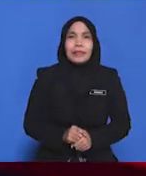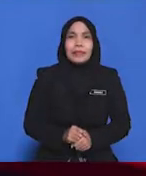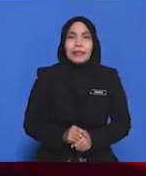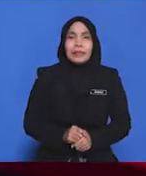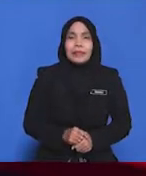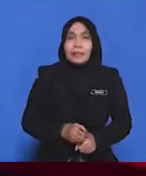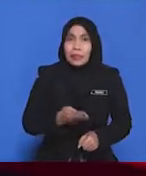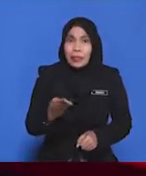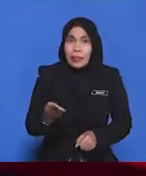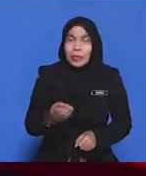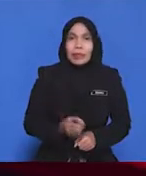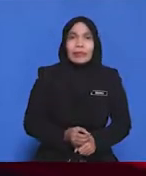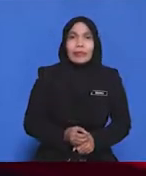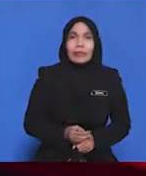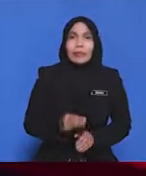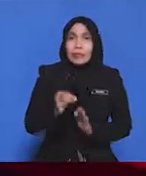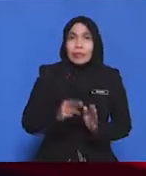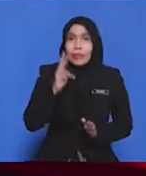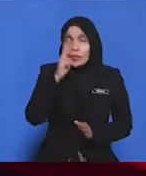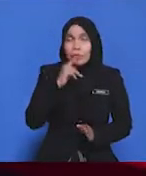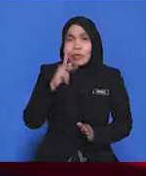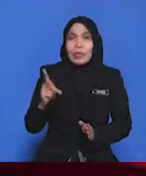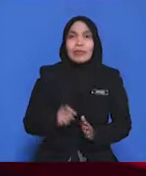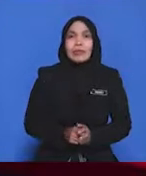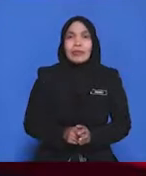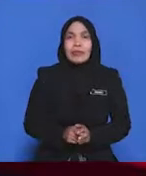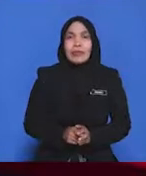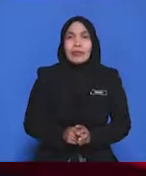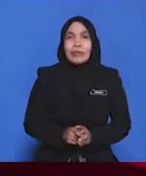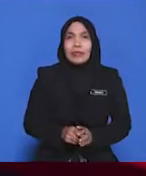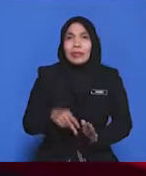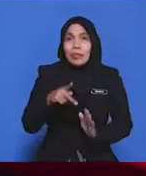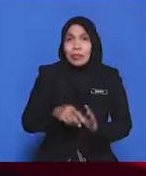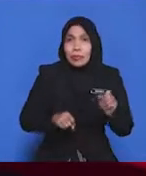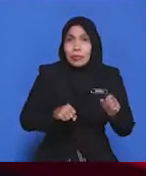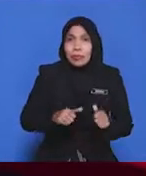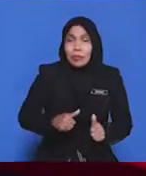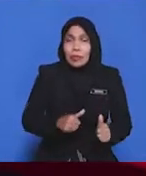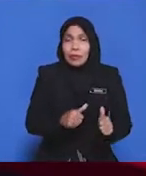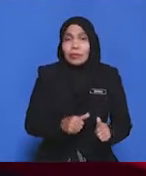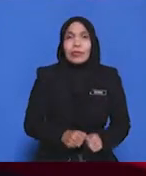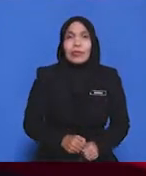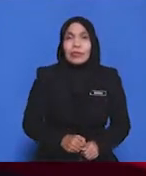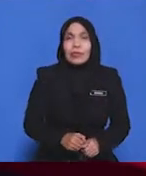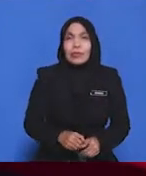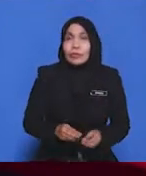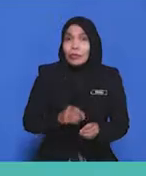Azizul merupakan pelumba yang kini menduduki ranking pertama dunia bagi acara